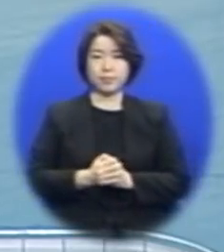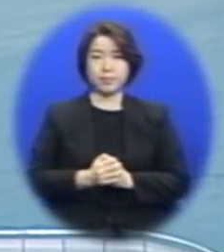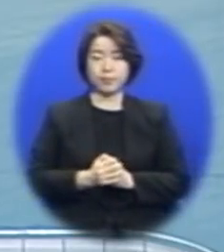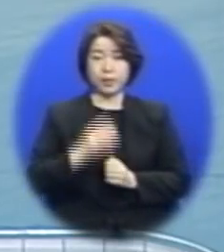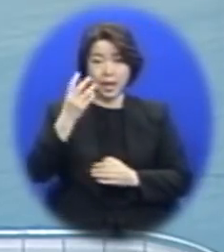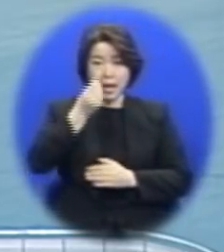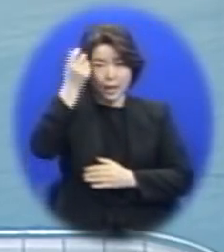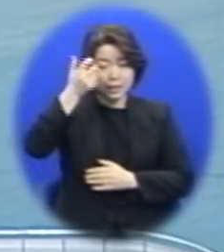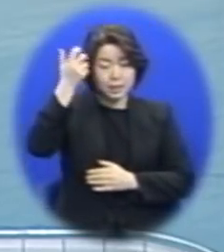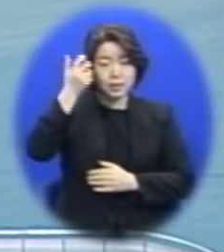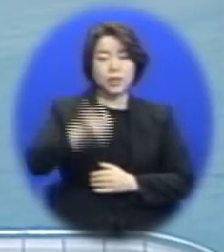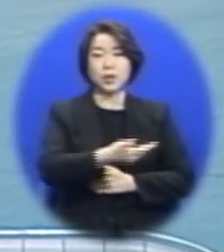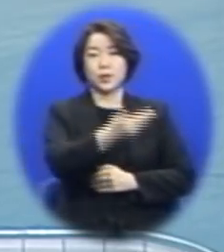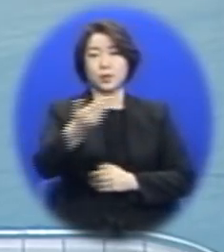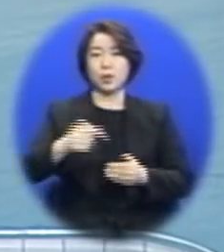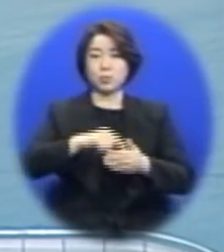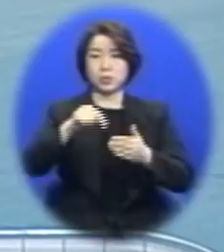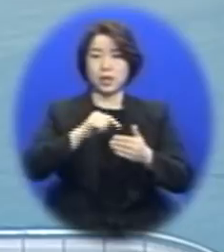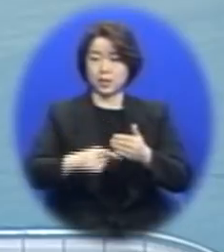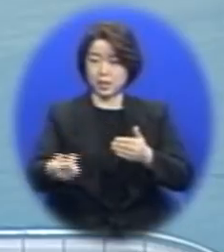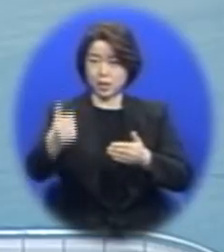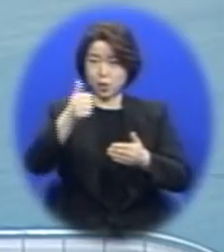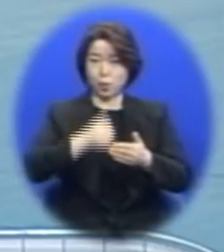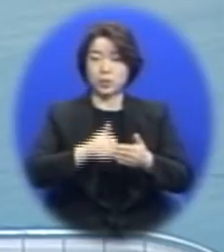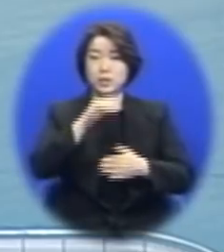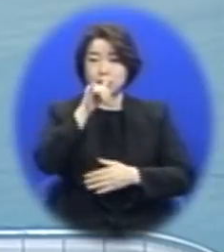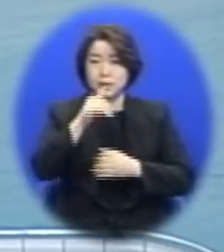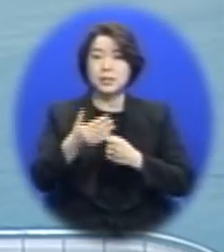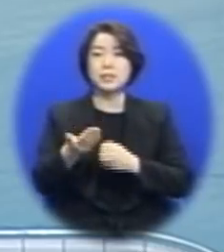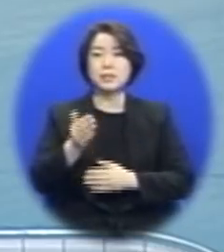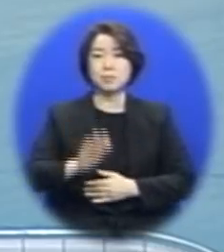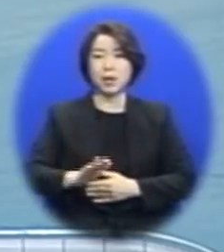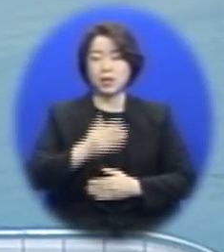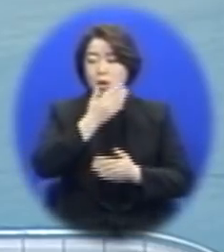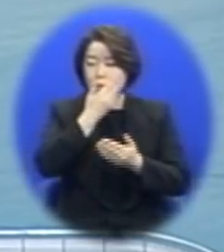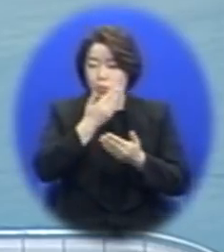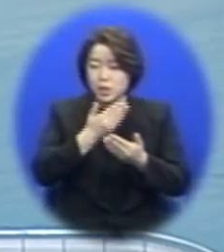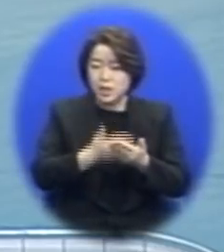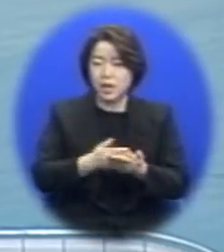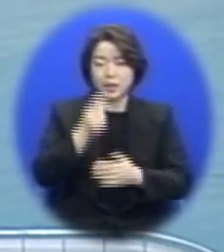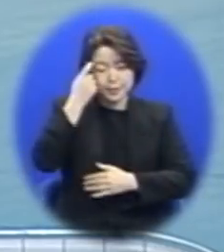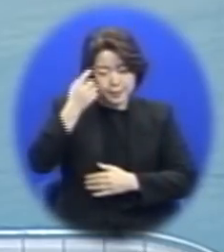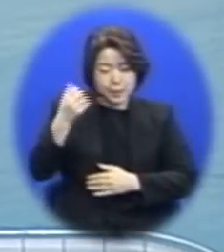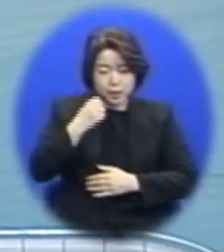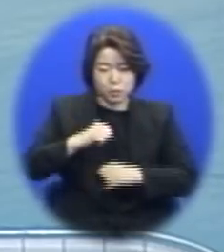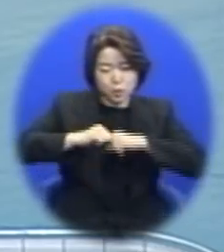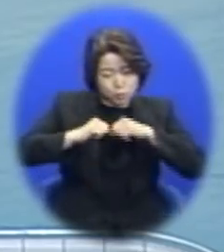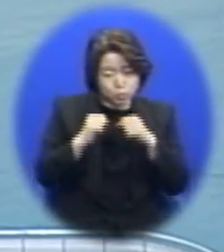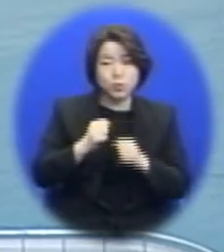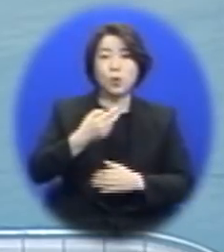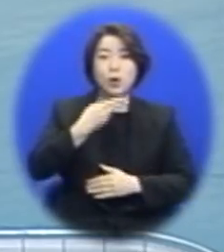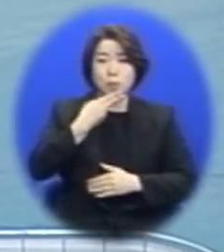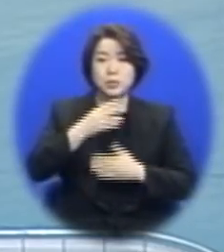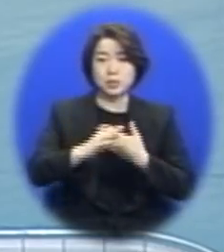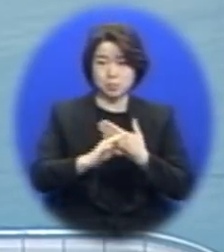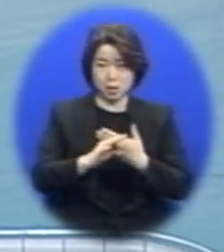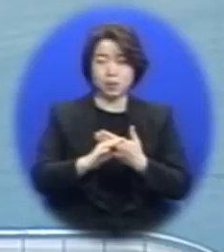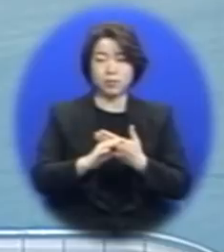성령께서 여러분 안에 오셨지만 성령님을 귀하게 생각하고 순종하지 않으면